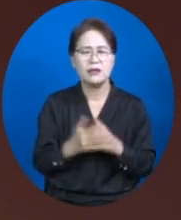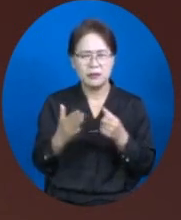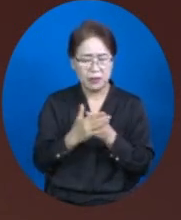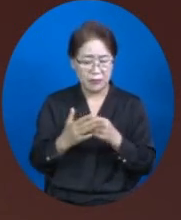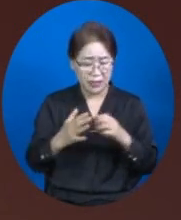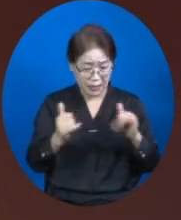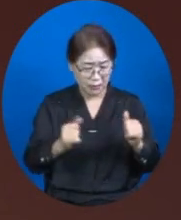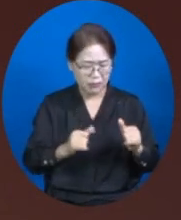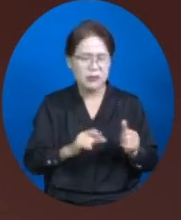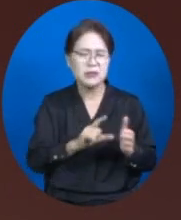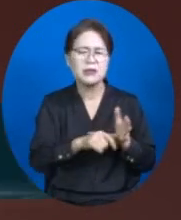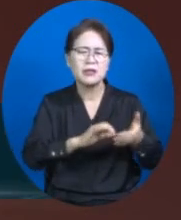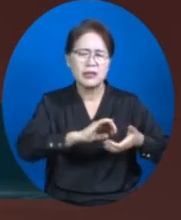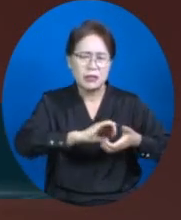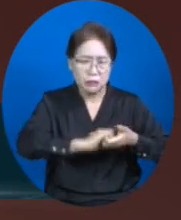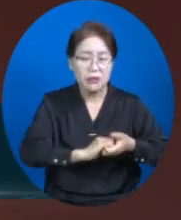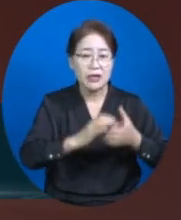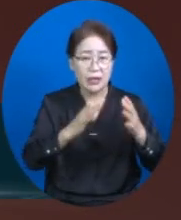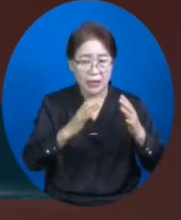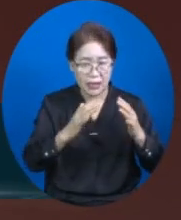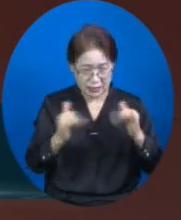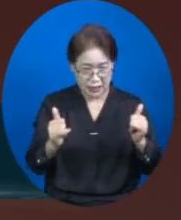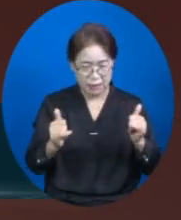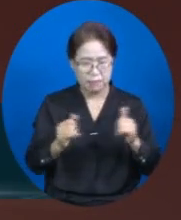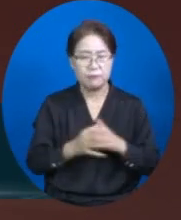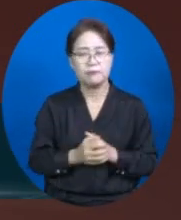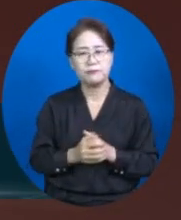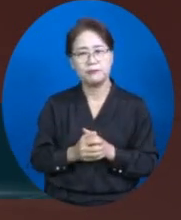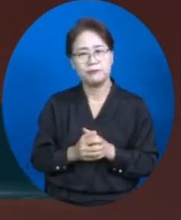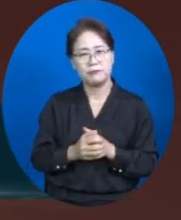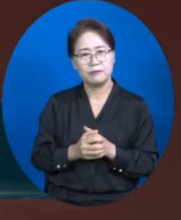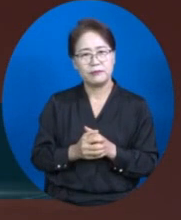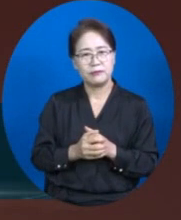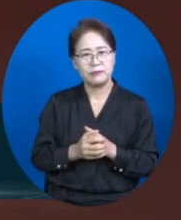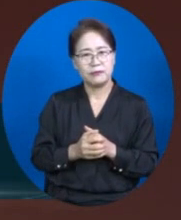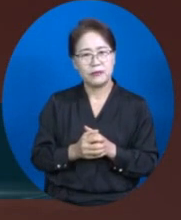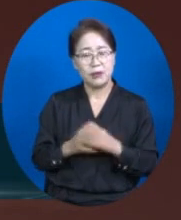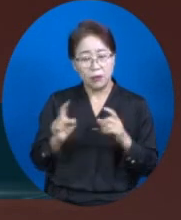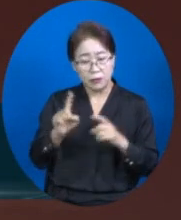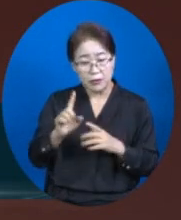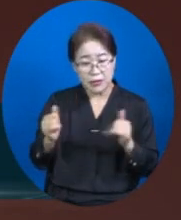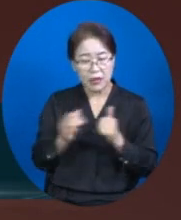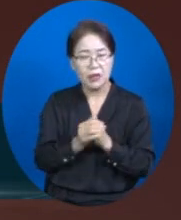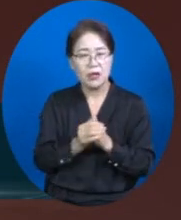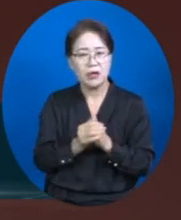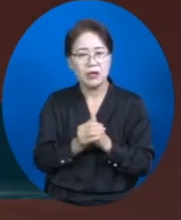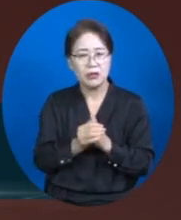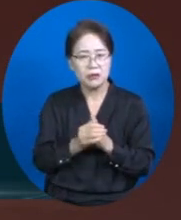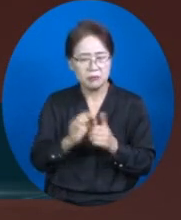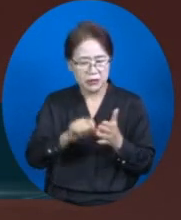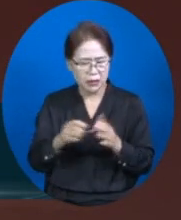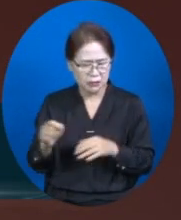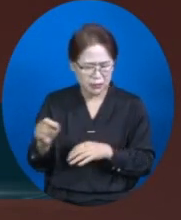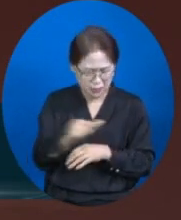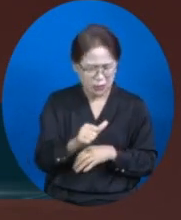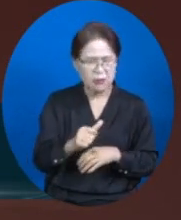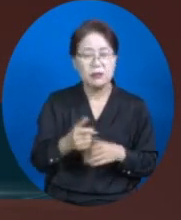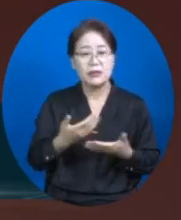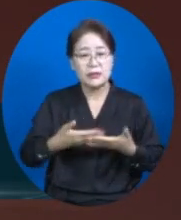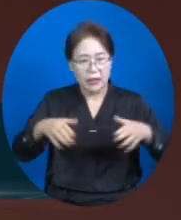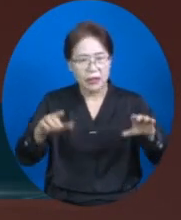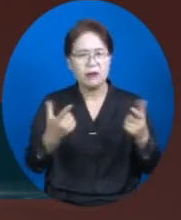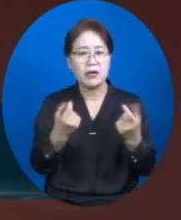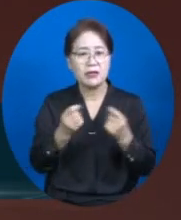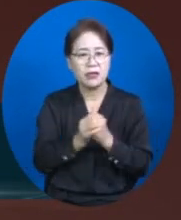그래서 10절에서는요 우리 인생이 아주 신속히 날아간다라고 말하고 있어요 10절에 말씀을 읽겠습니다 다 같이요